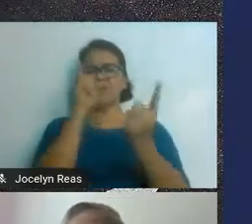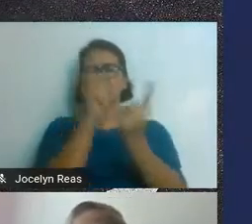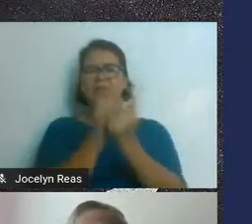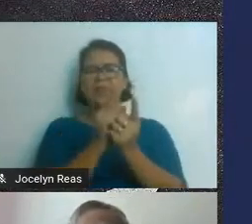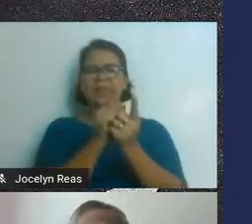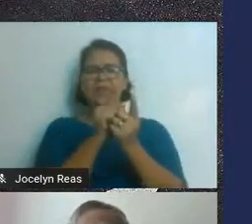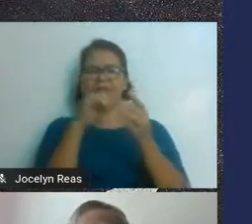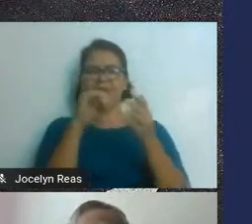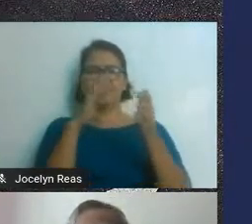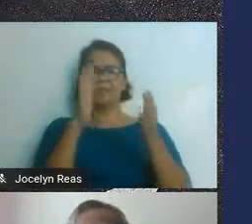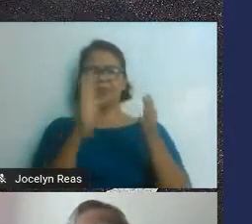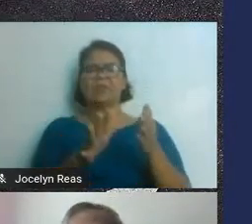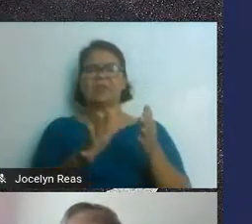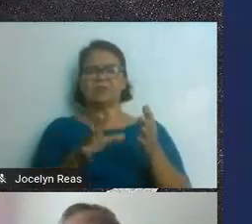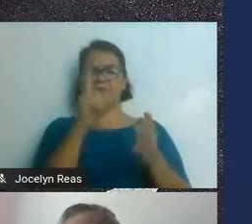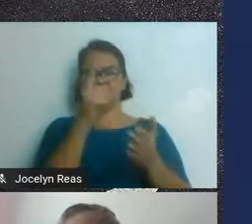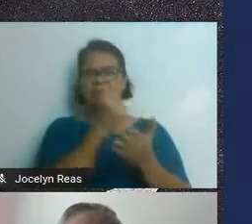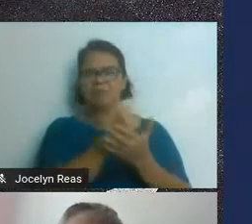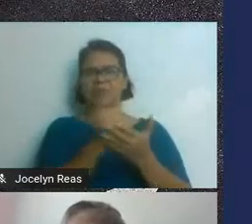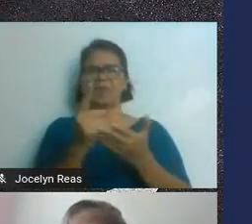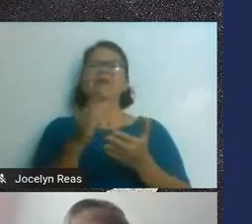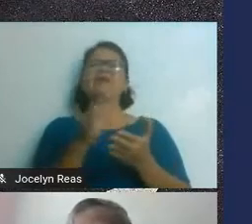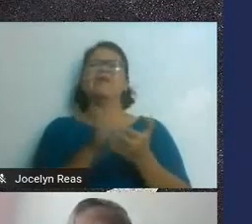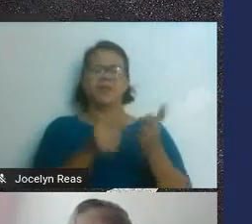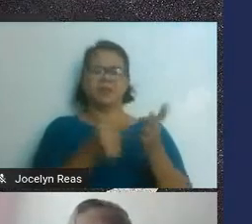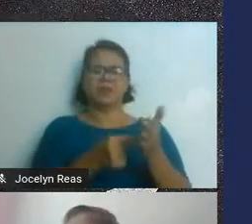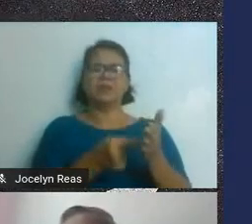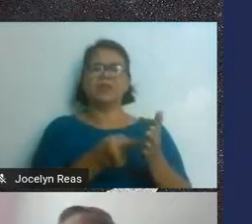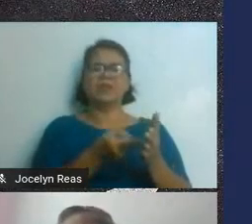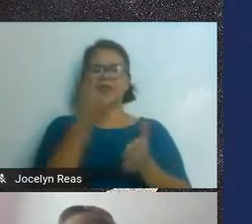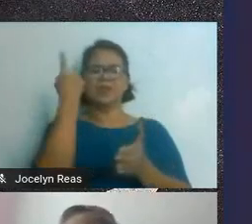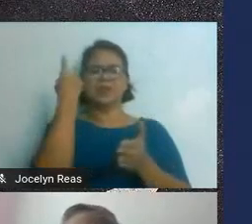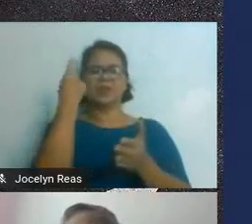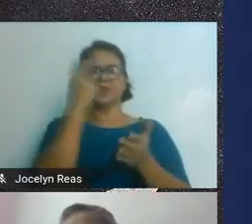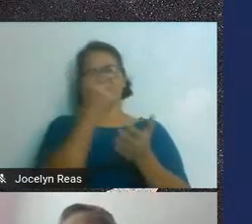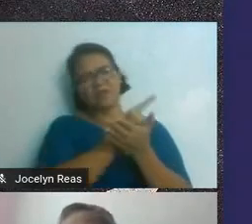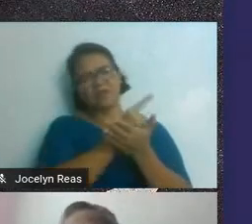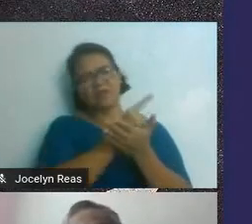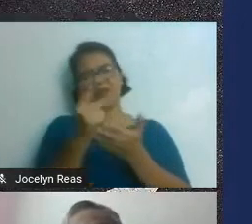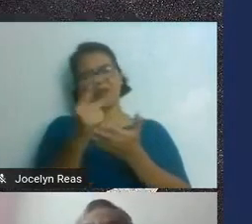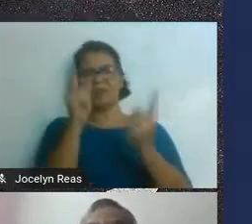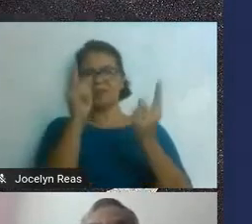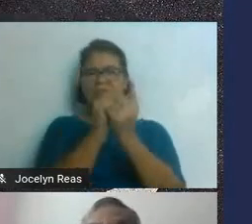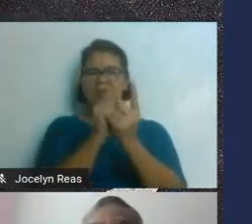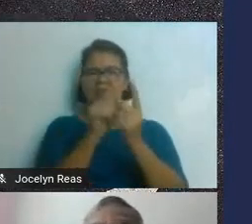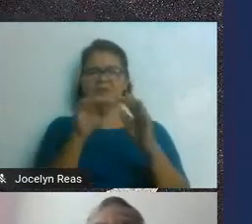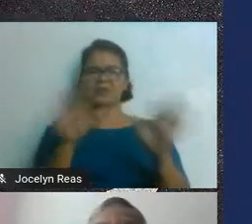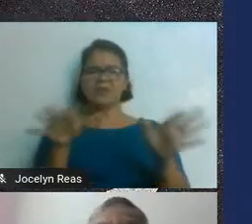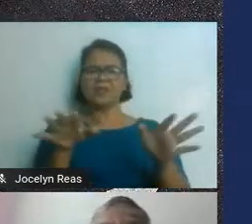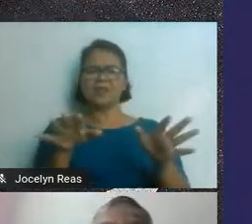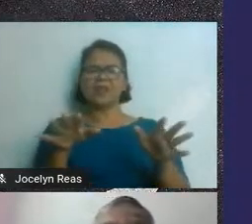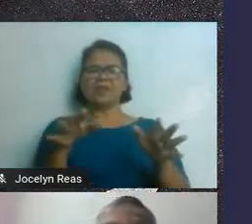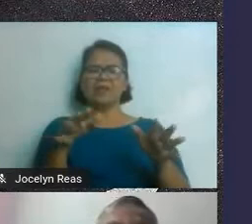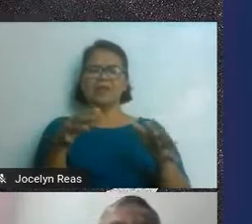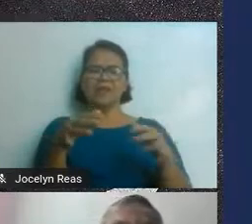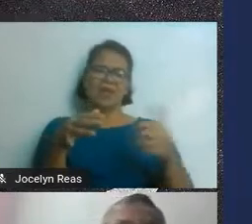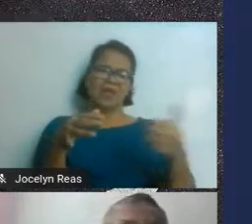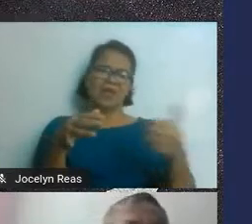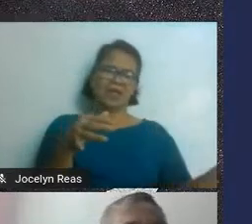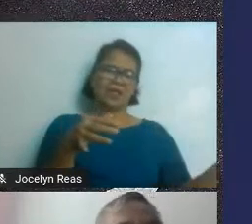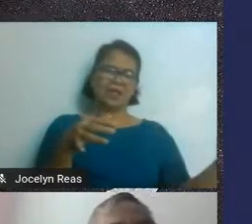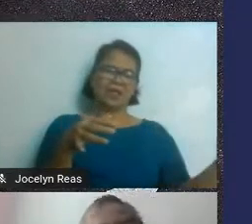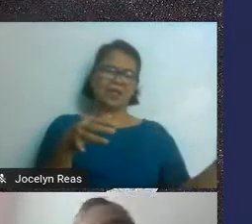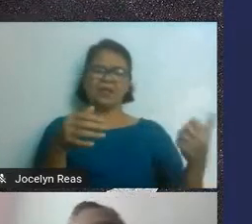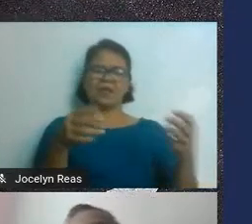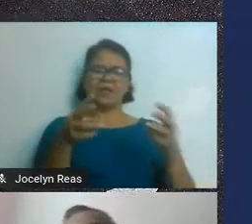anak. Pwedeng once or twice lang pumunta sa school yung mga bata, tapos the rest of the week, doon maghahanda ang teacher simula